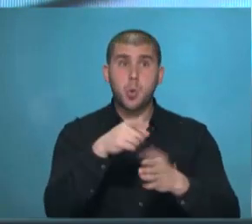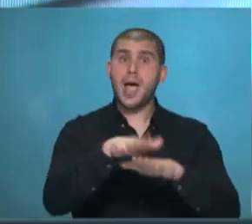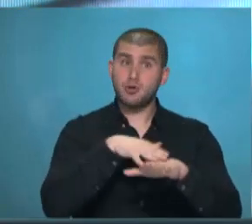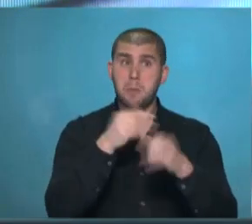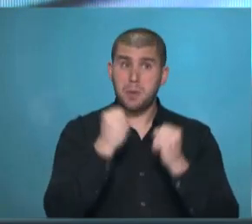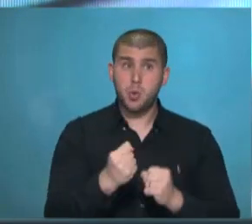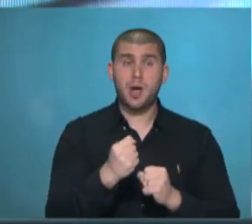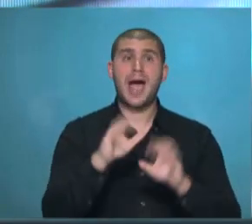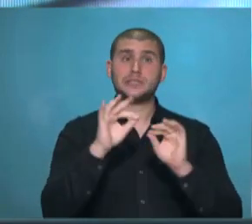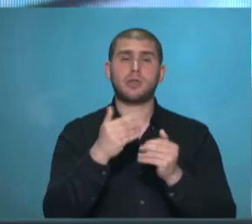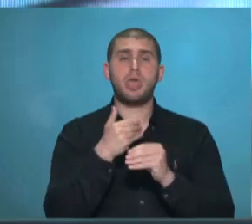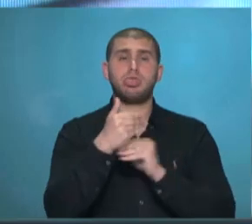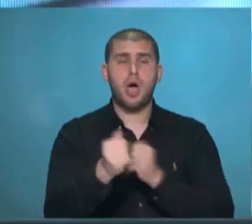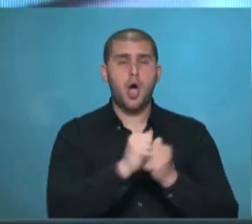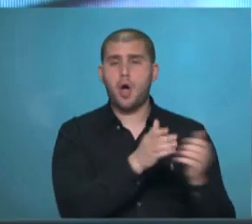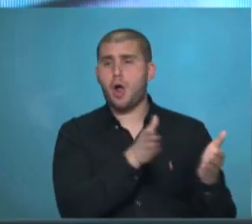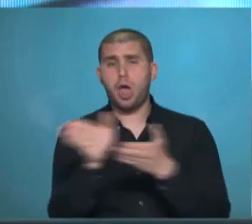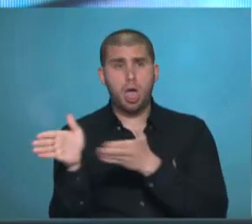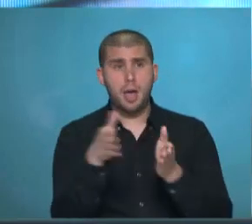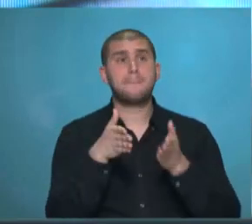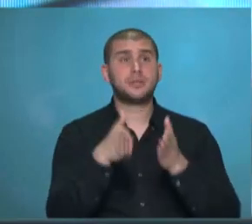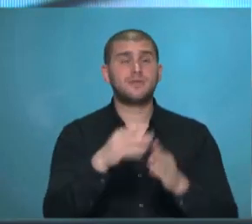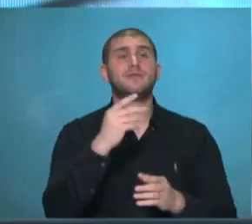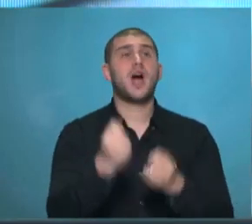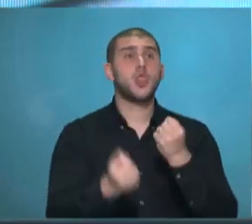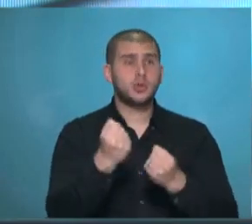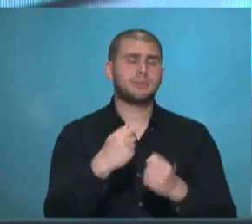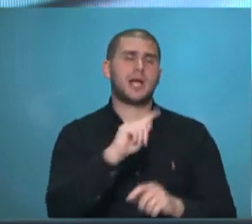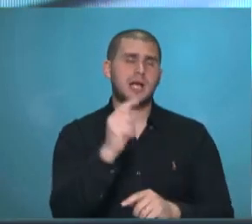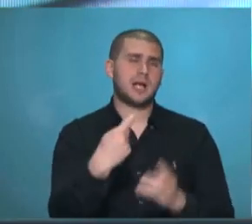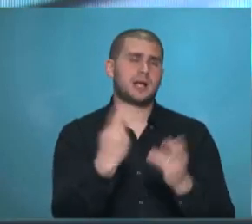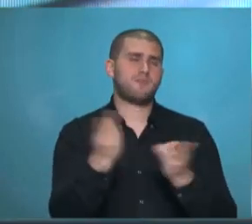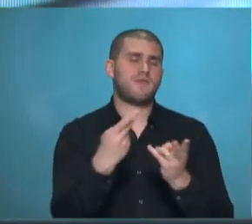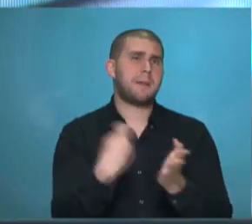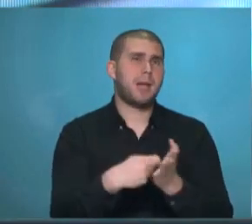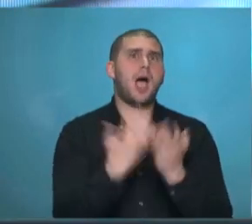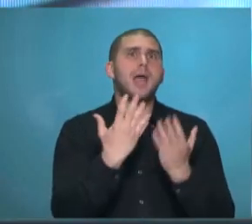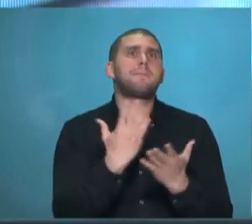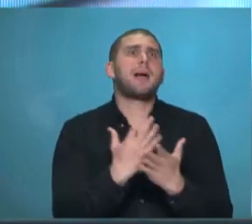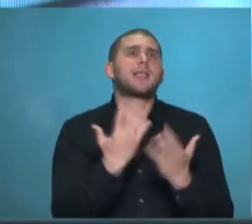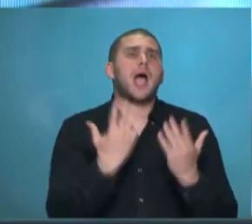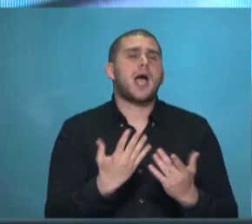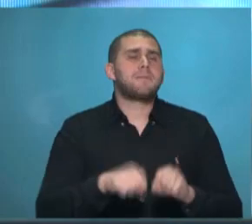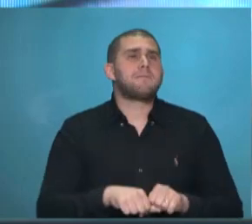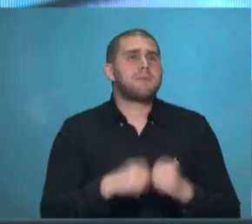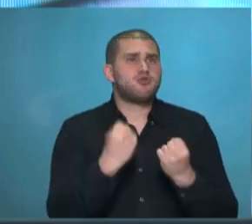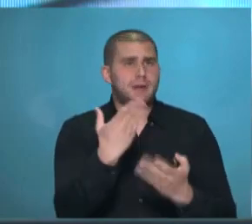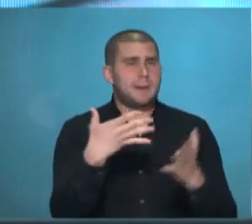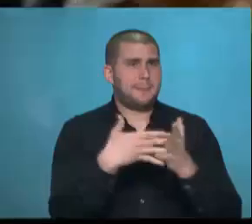עשרות התעכבו או שינו מסלול, והנוסעים, כמו תמיד, שילמו את המחיר. עד מתי יימשך המשבר הזה? שרון עידן יצא